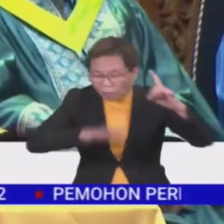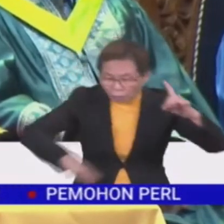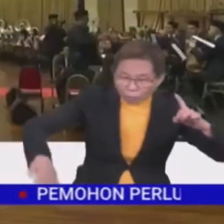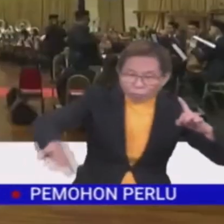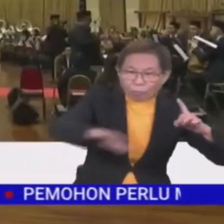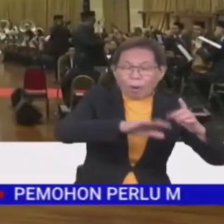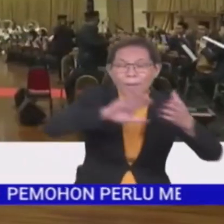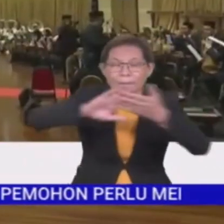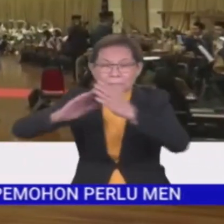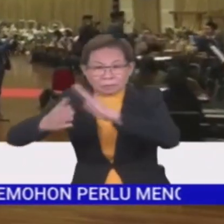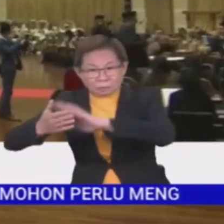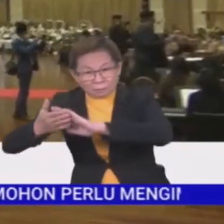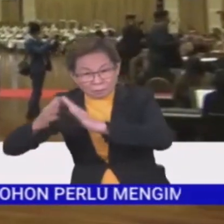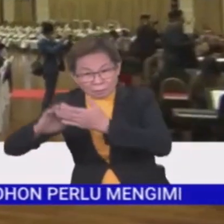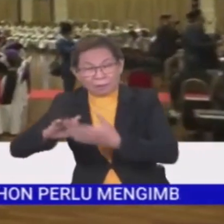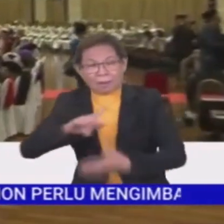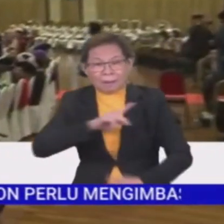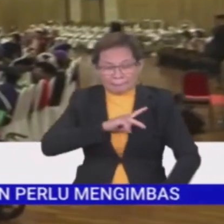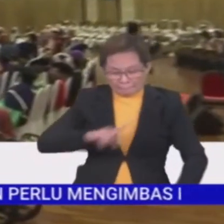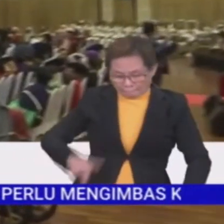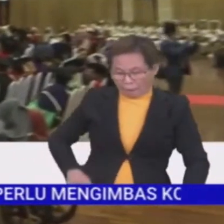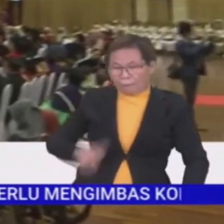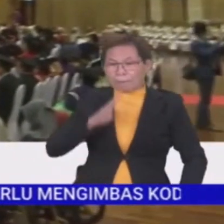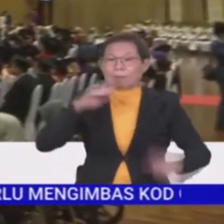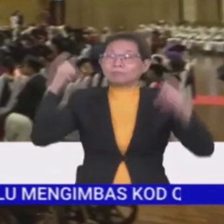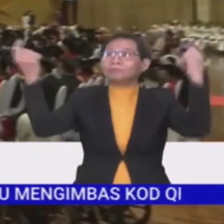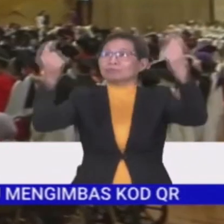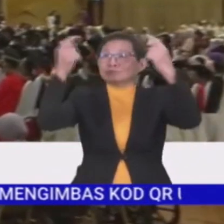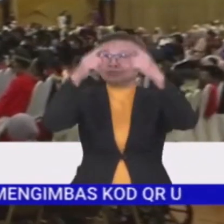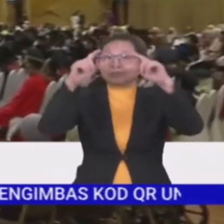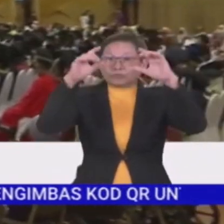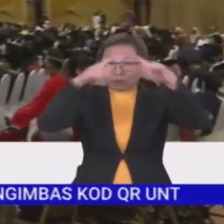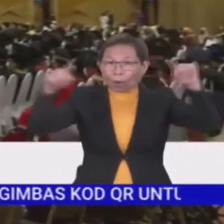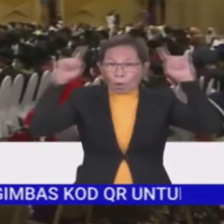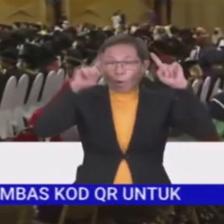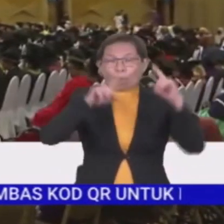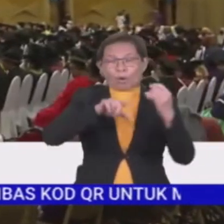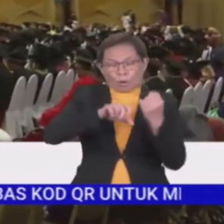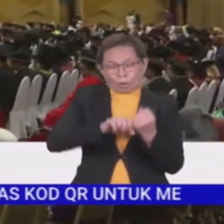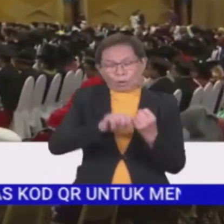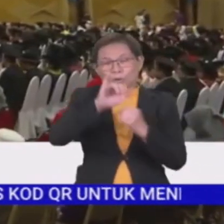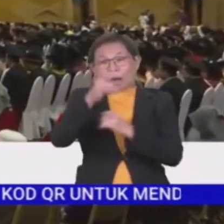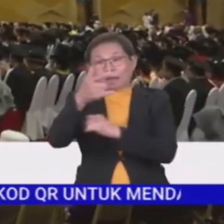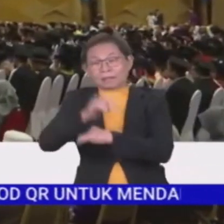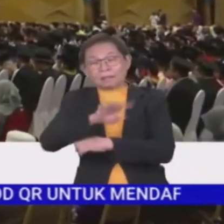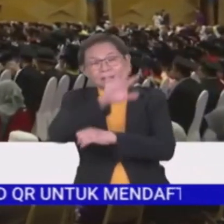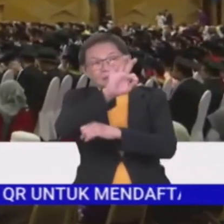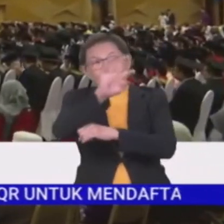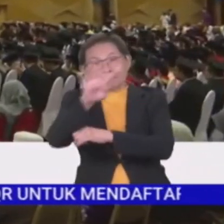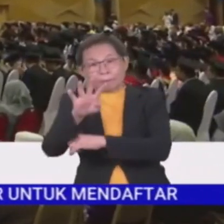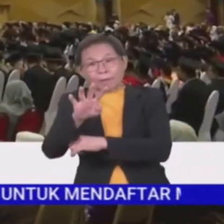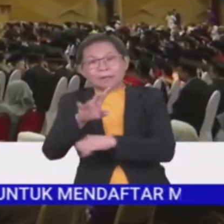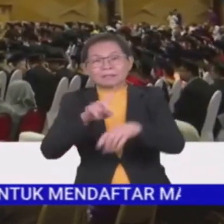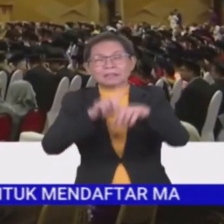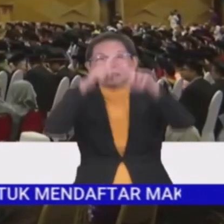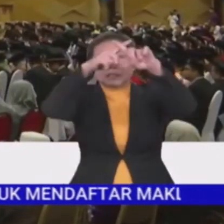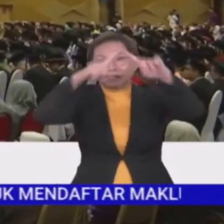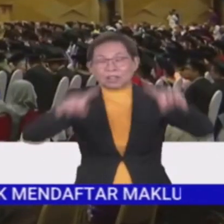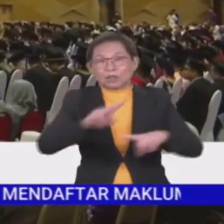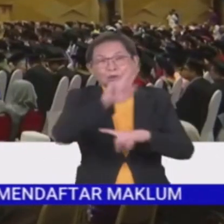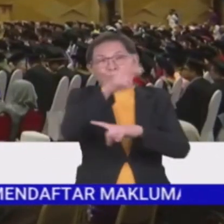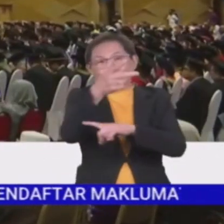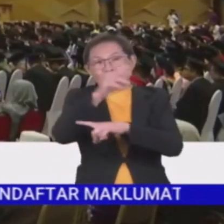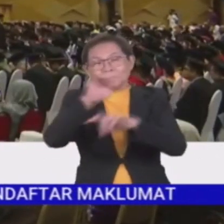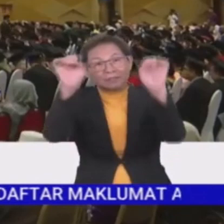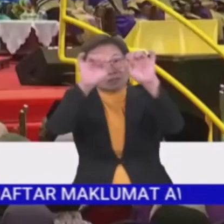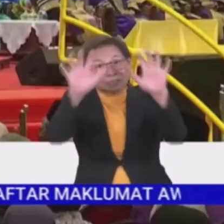masyarakat Baginda bertitah sepeda istiadat competition Which makes 64 jadi dewan Agung tuanku chesley